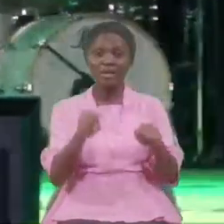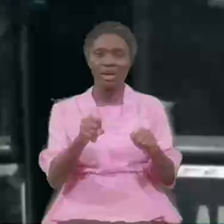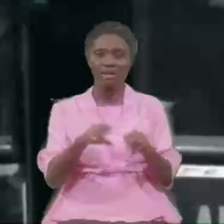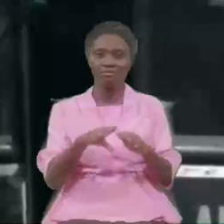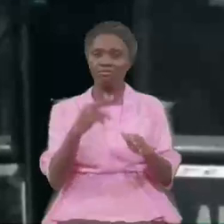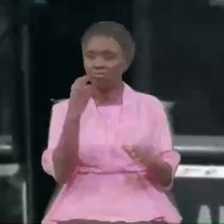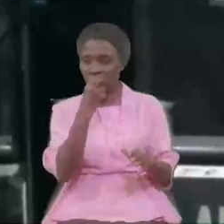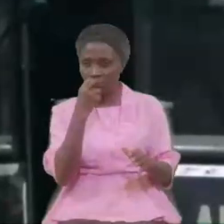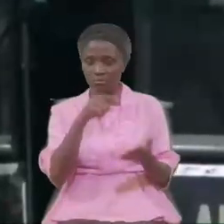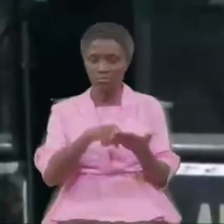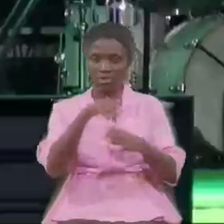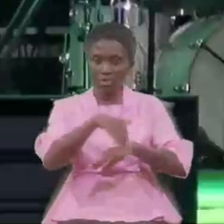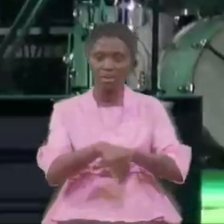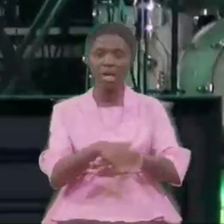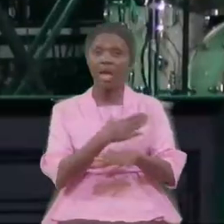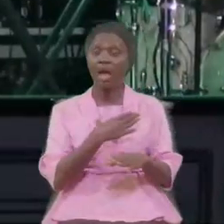muette peut parler ce soir.